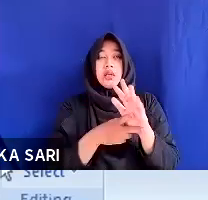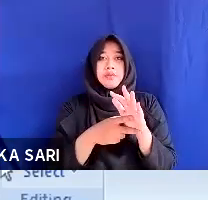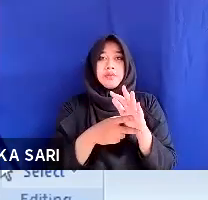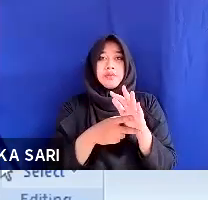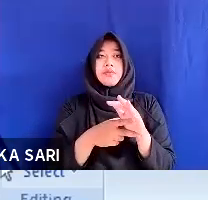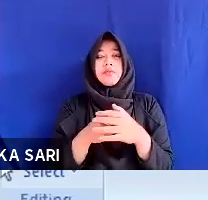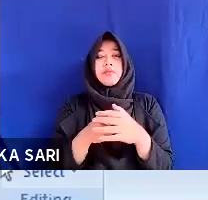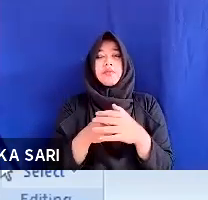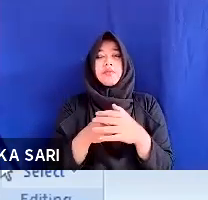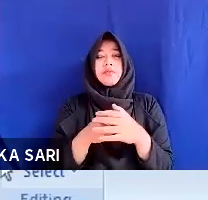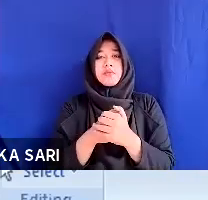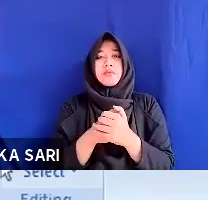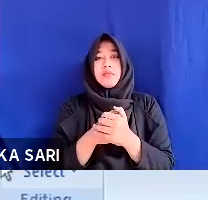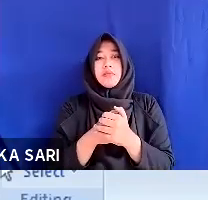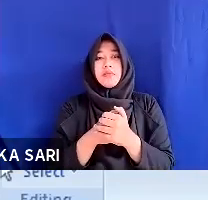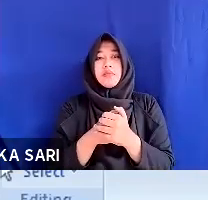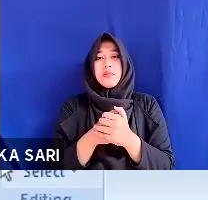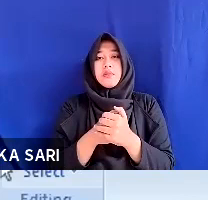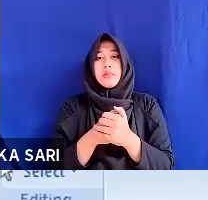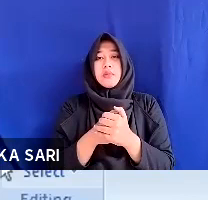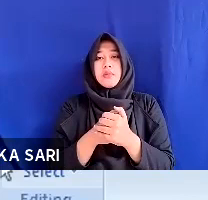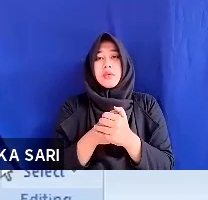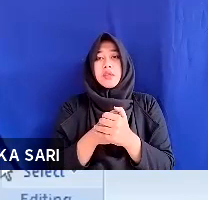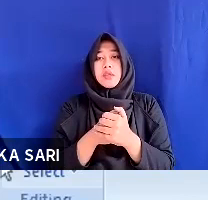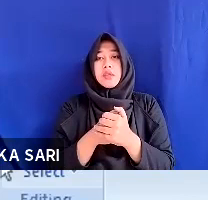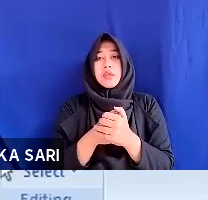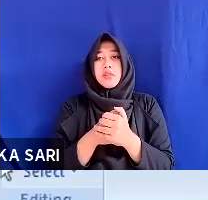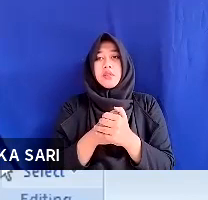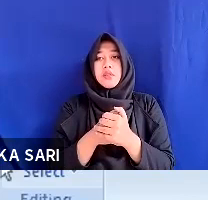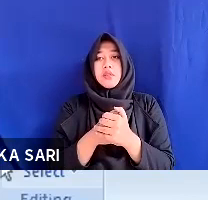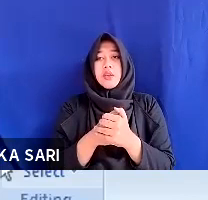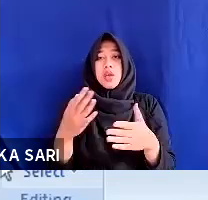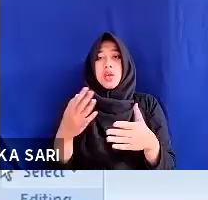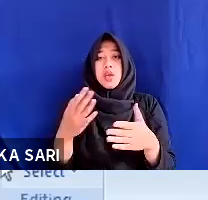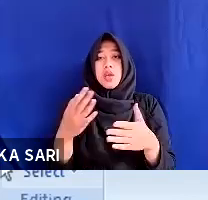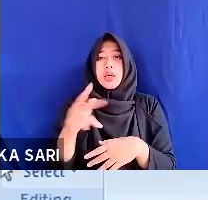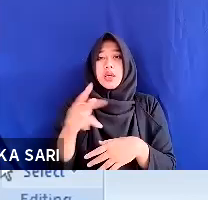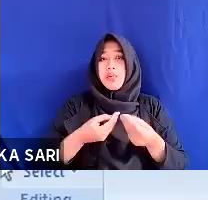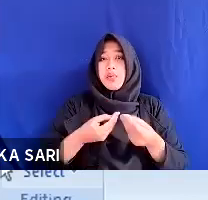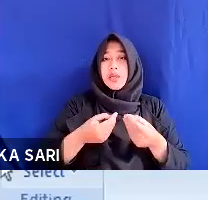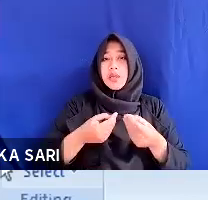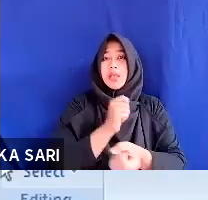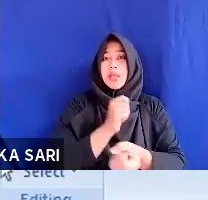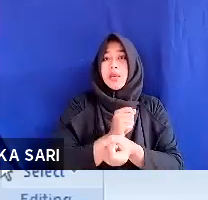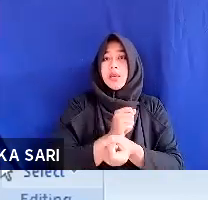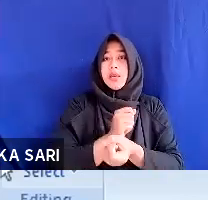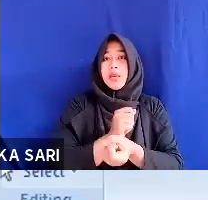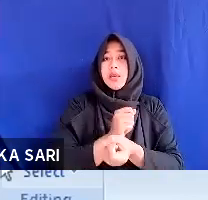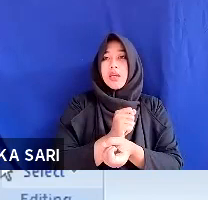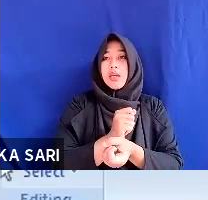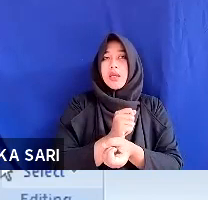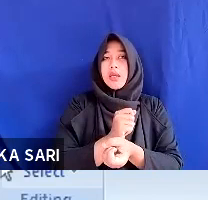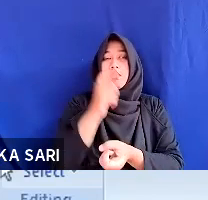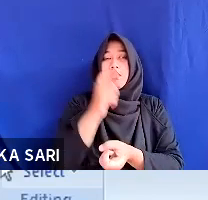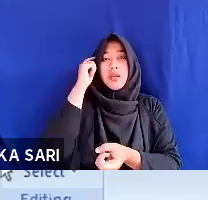Yang dilakukan ya tetap berpikir bagaimana mendatangkan tenaga kerja, yang dilakukan adalah berpikir bagaimana impor itu tetap dilakukan,